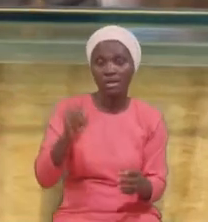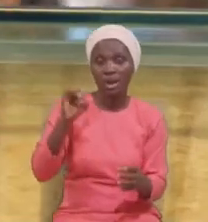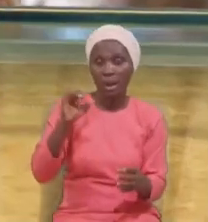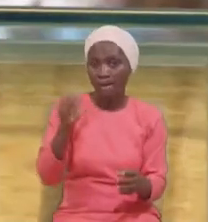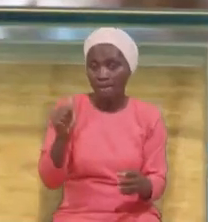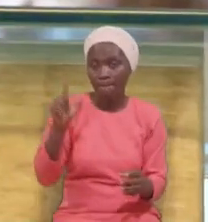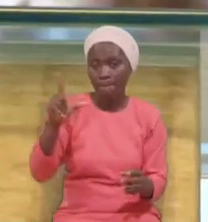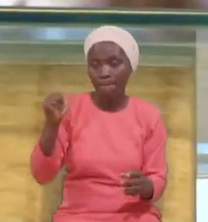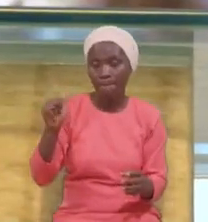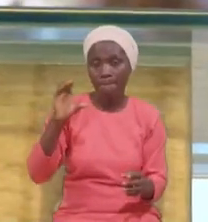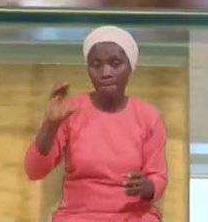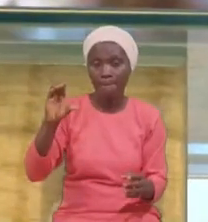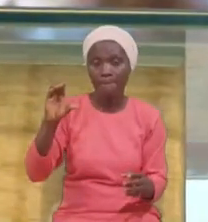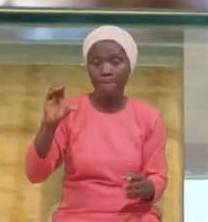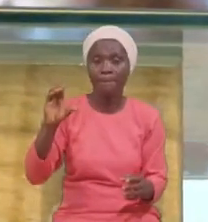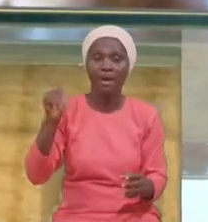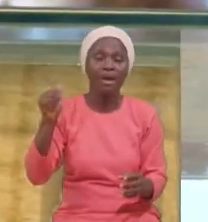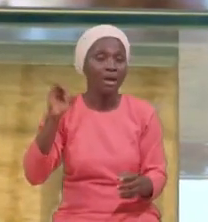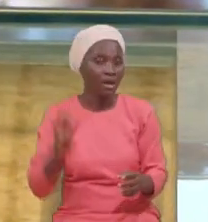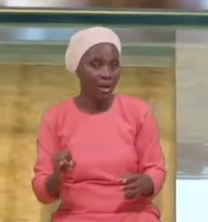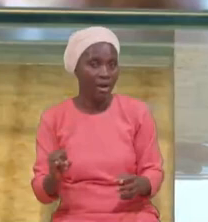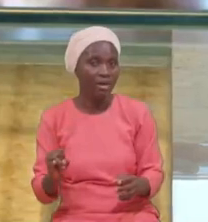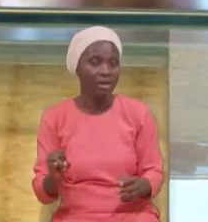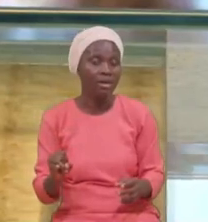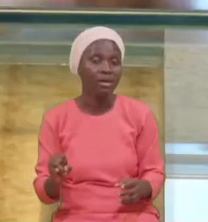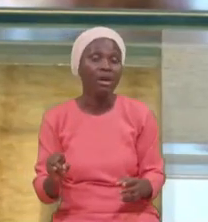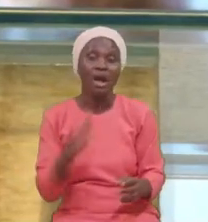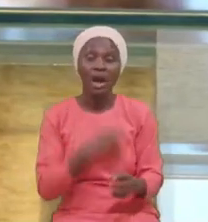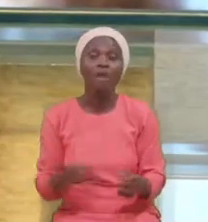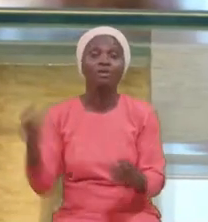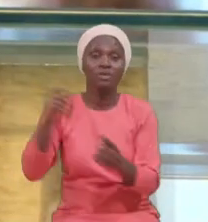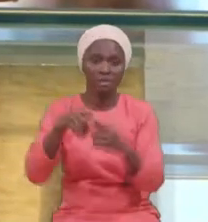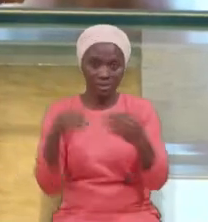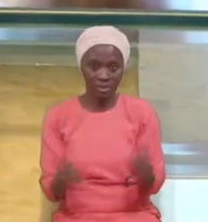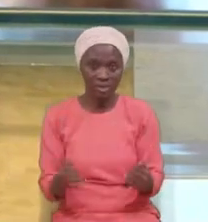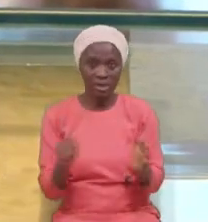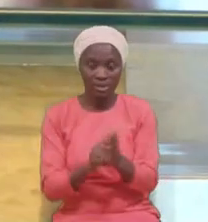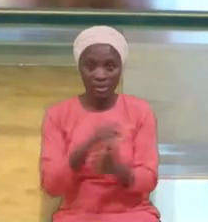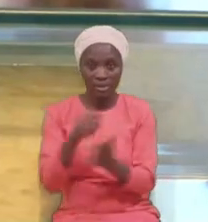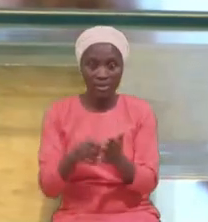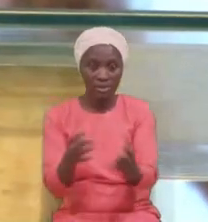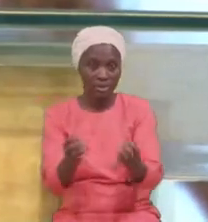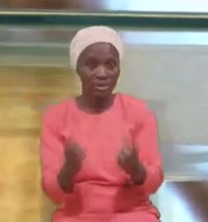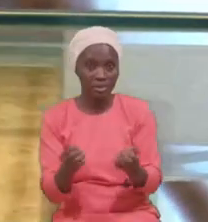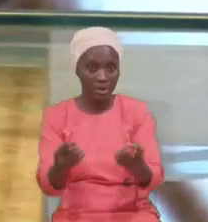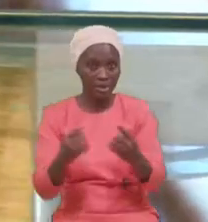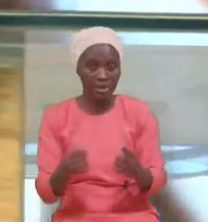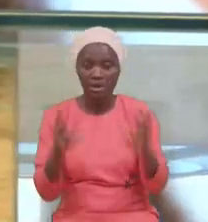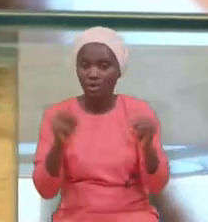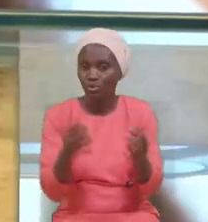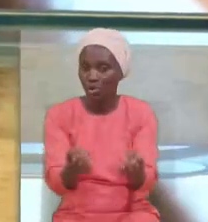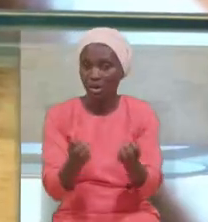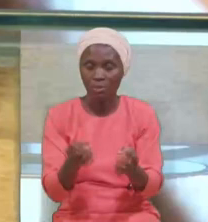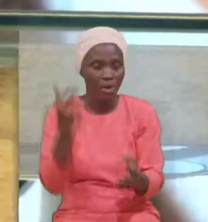lépreux n'était purifié. Du temps de Malachie jusqu'à ce temps-ci, maintenant que ce lépreux est venu, aucun lépreux n'était